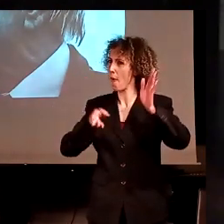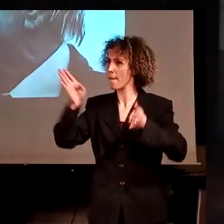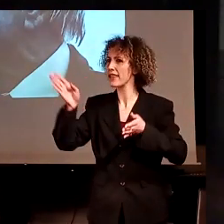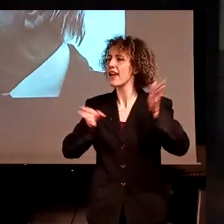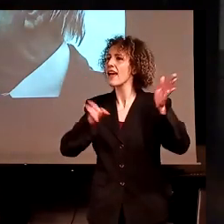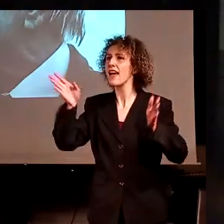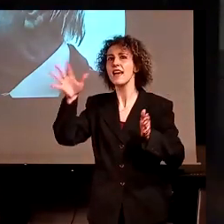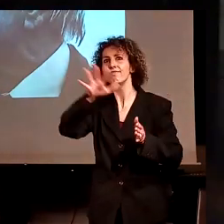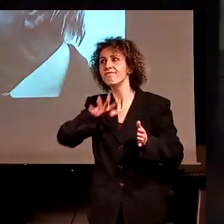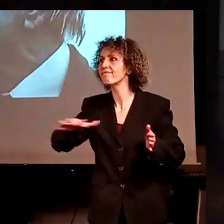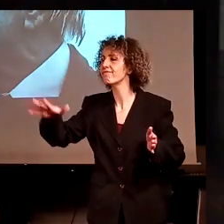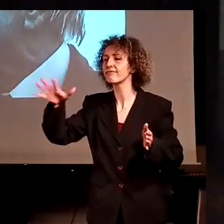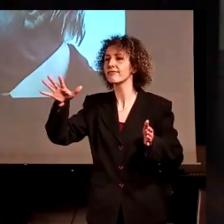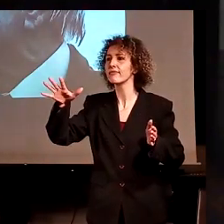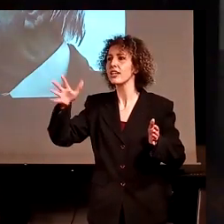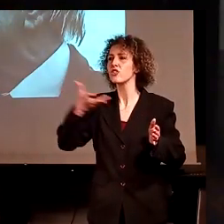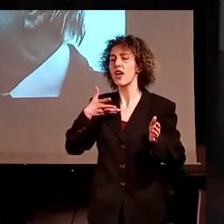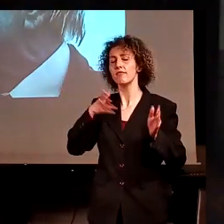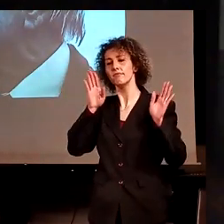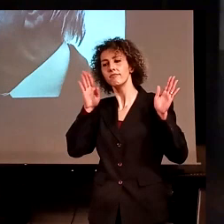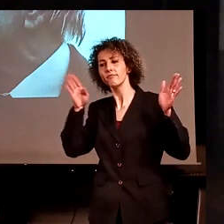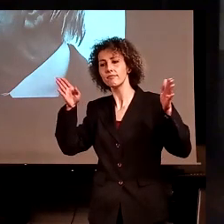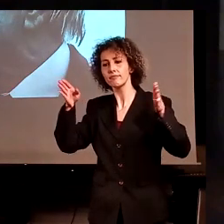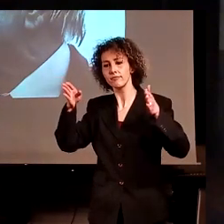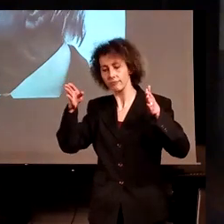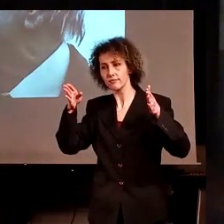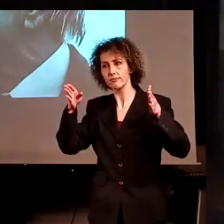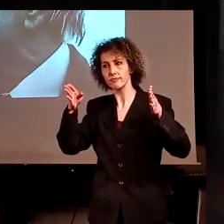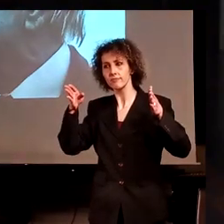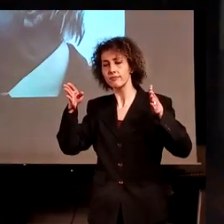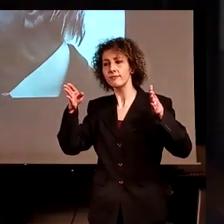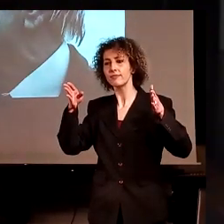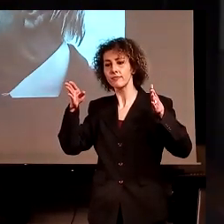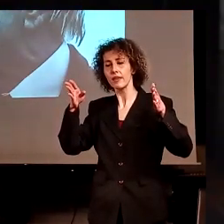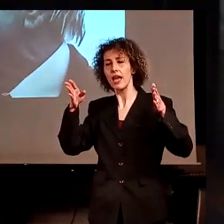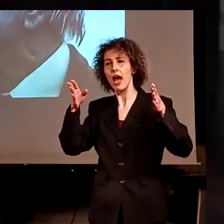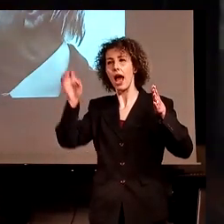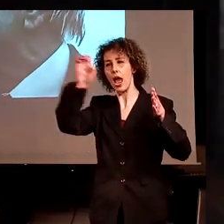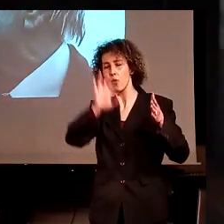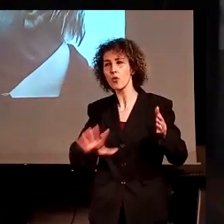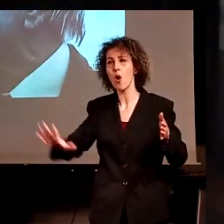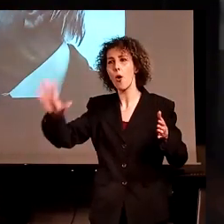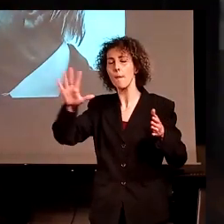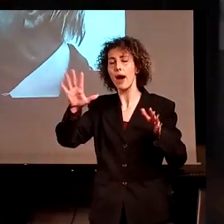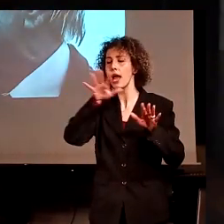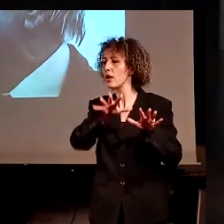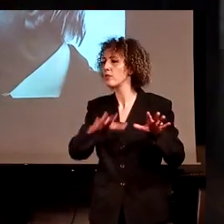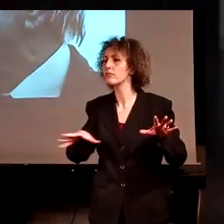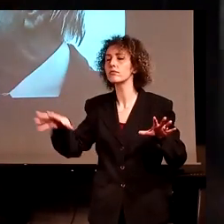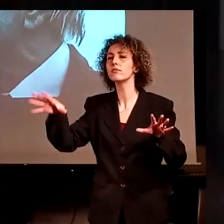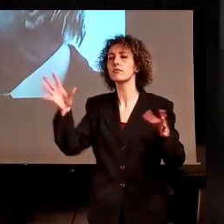una certa una certa attenzione in questo senso ha come dire all'europa e ai luoghi che si collegano a